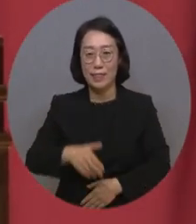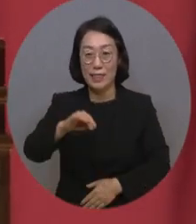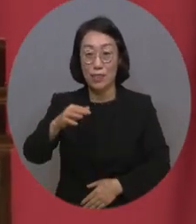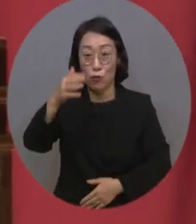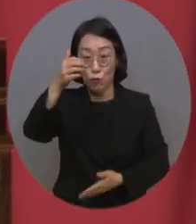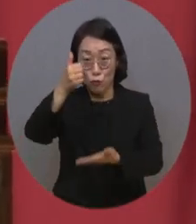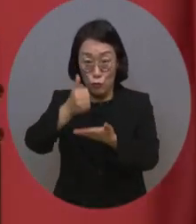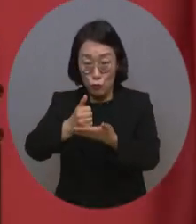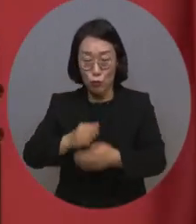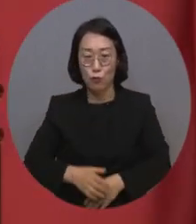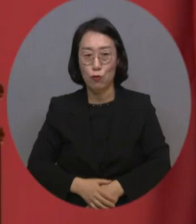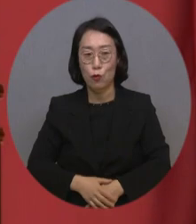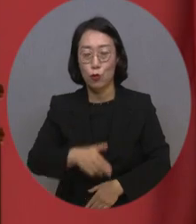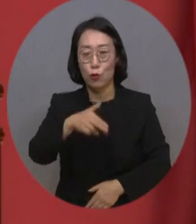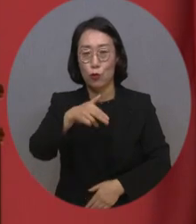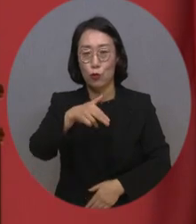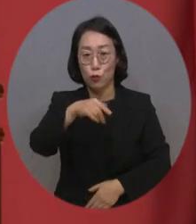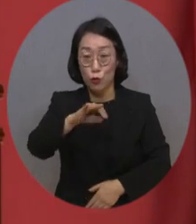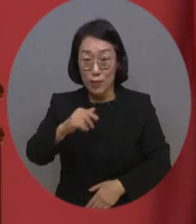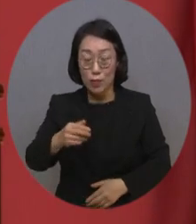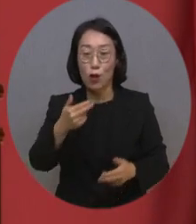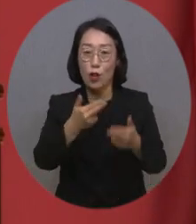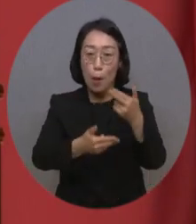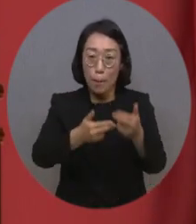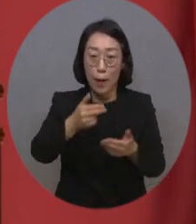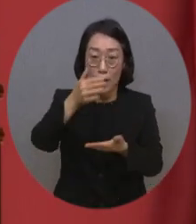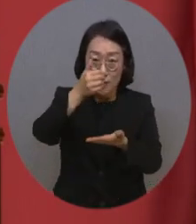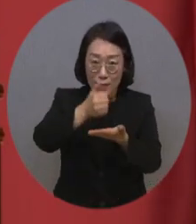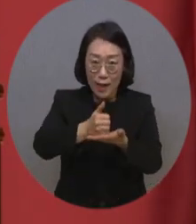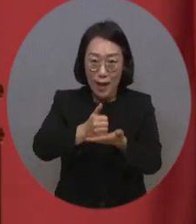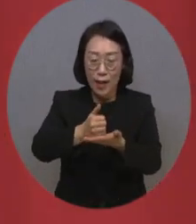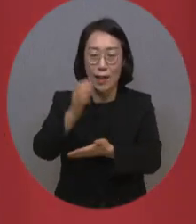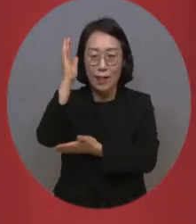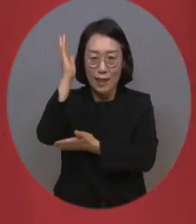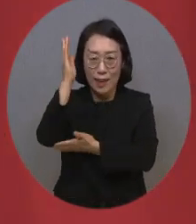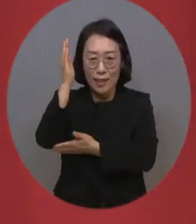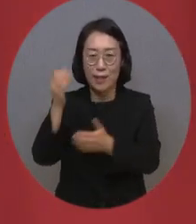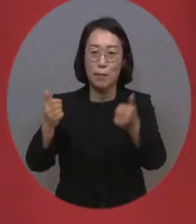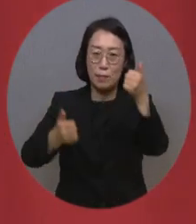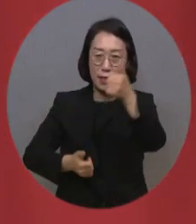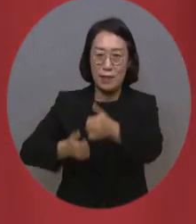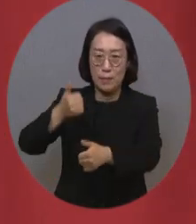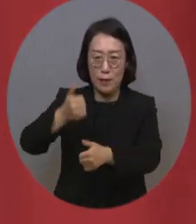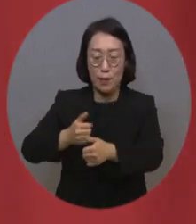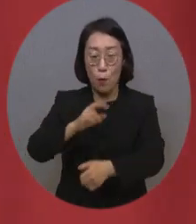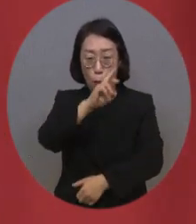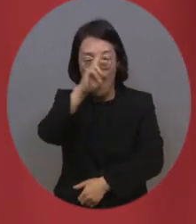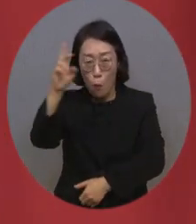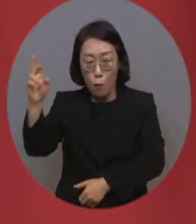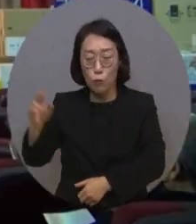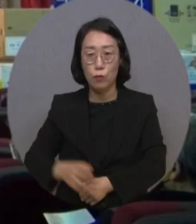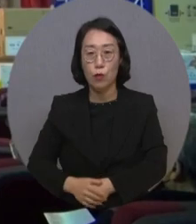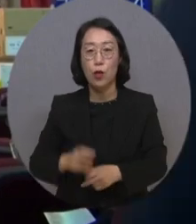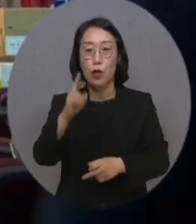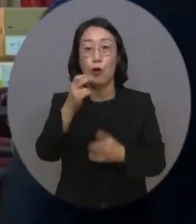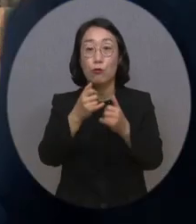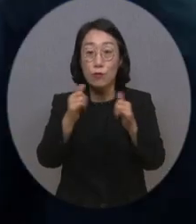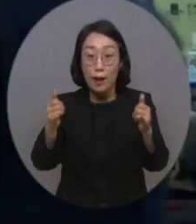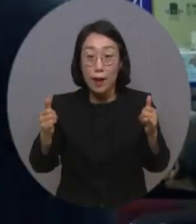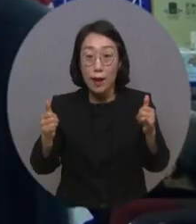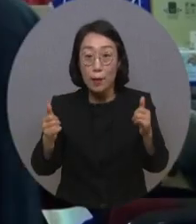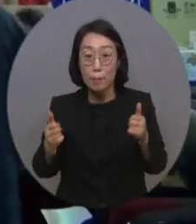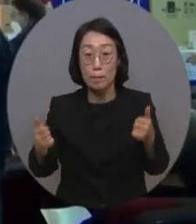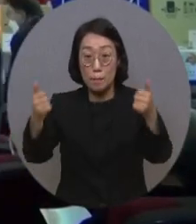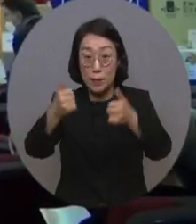주인점 충북 지체장애인협회장의 축사가 이어졌습니다 오후까지 이어진 행사는 12명의 본선